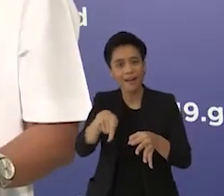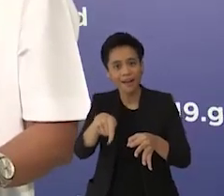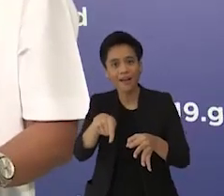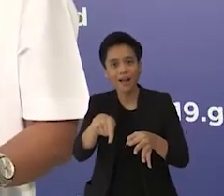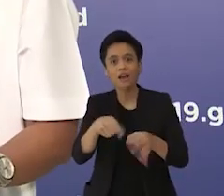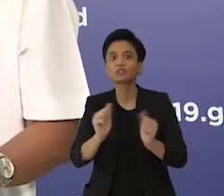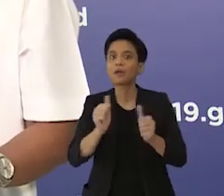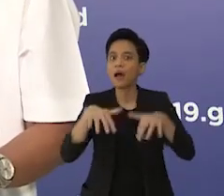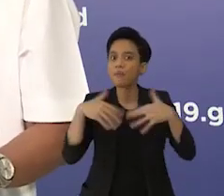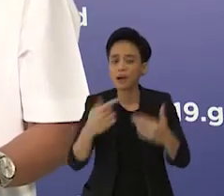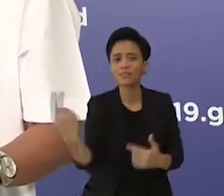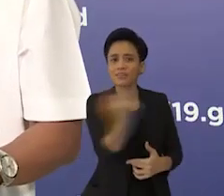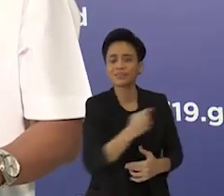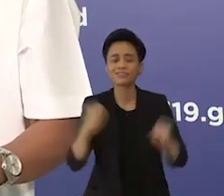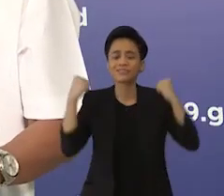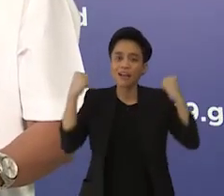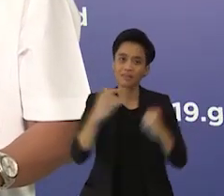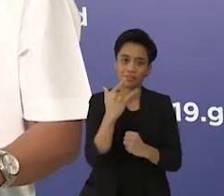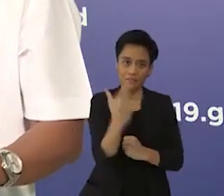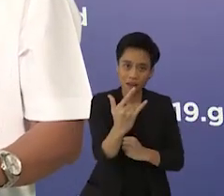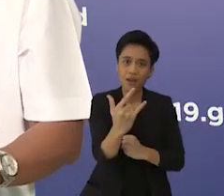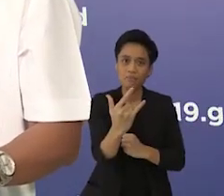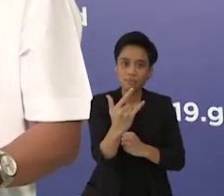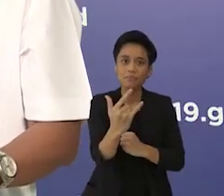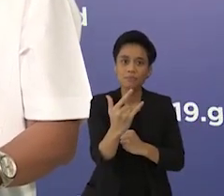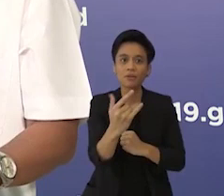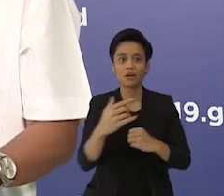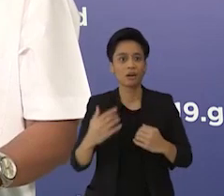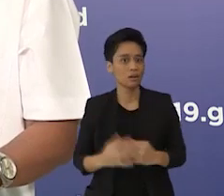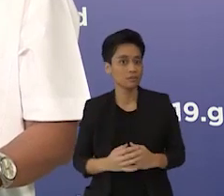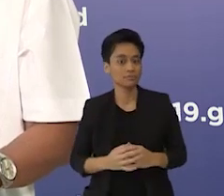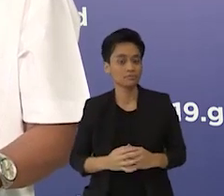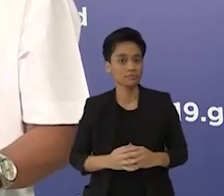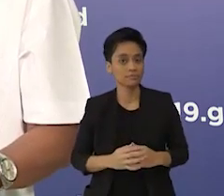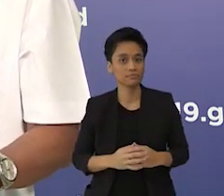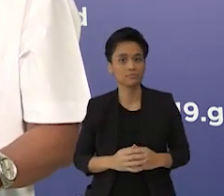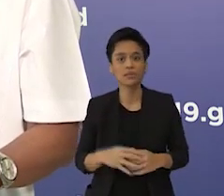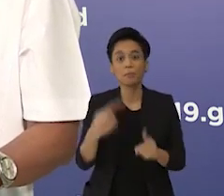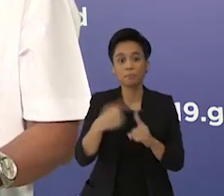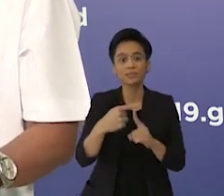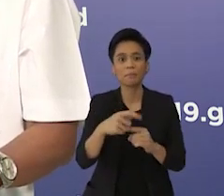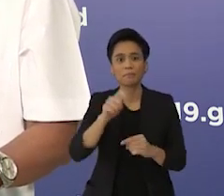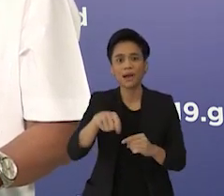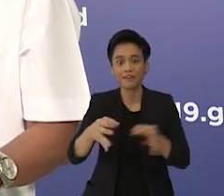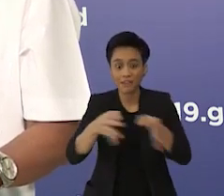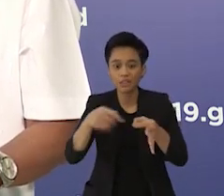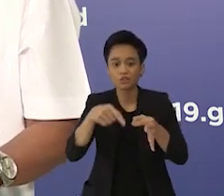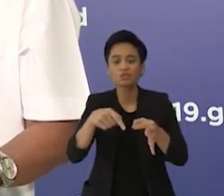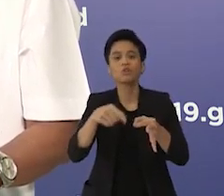rangka tetap menjaga kita sehat Hai agar kita tetap mendapatkan informasi yang benar dan